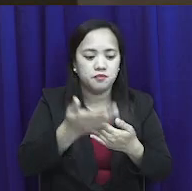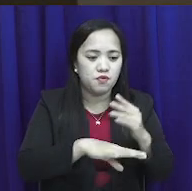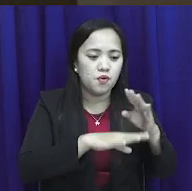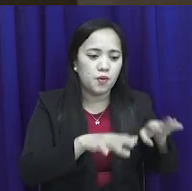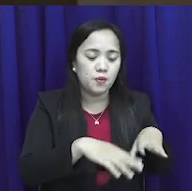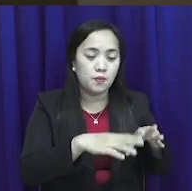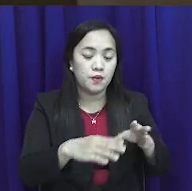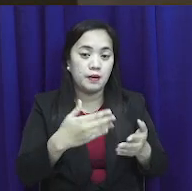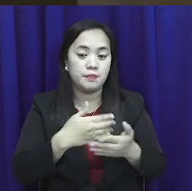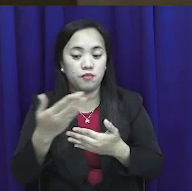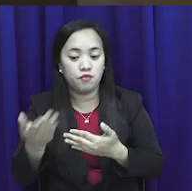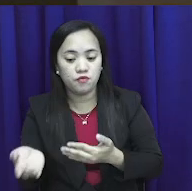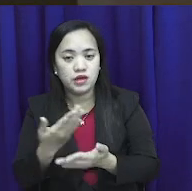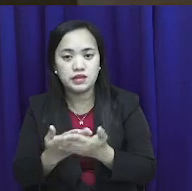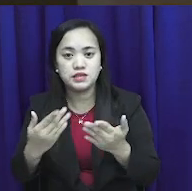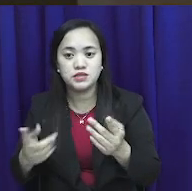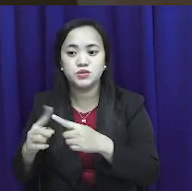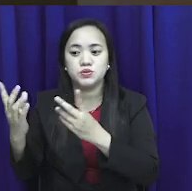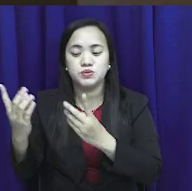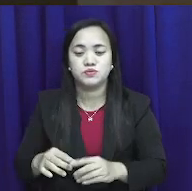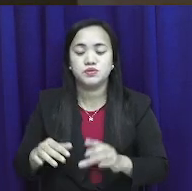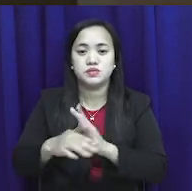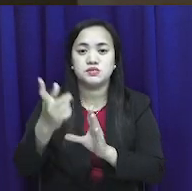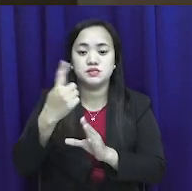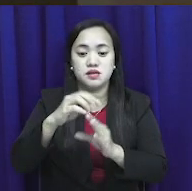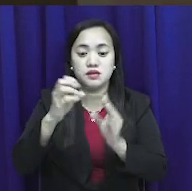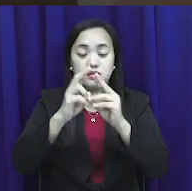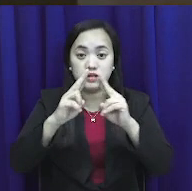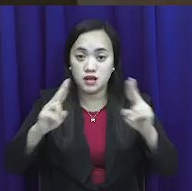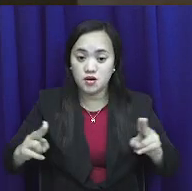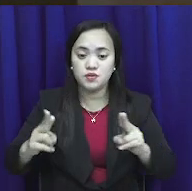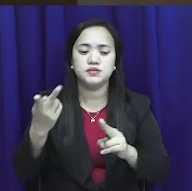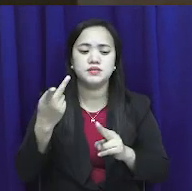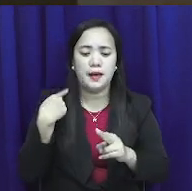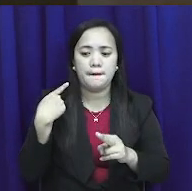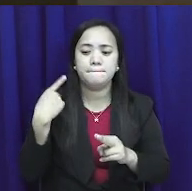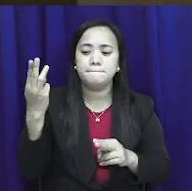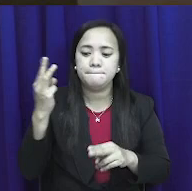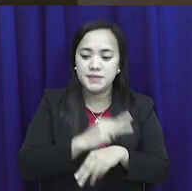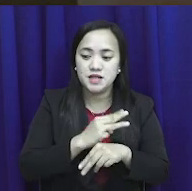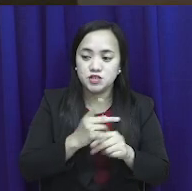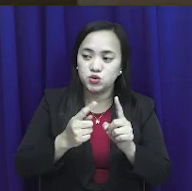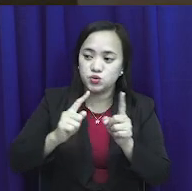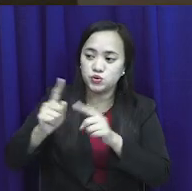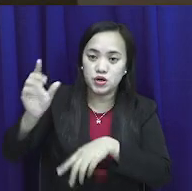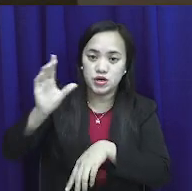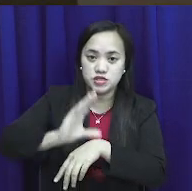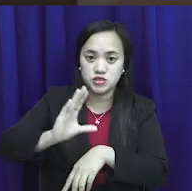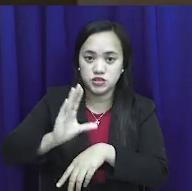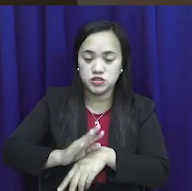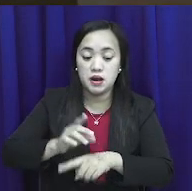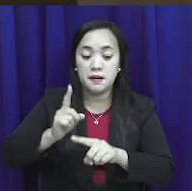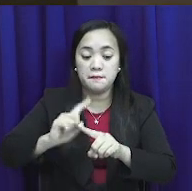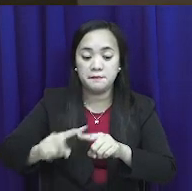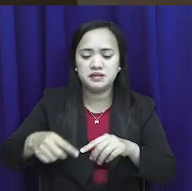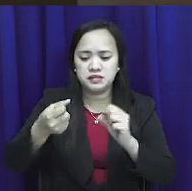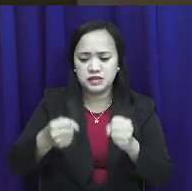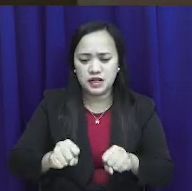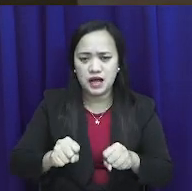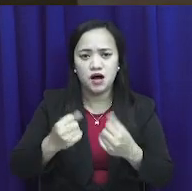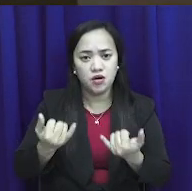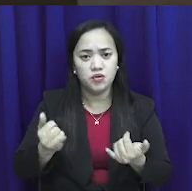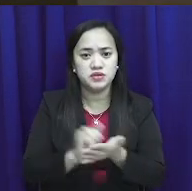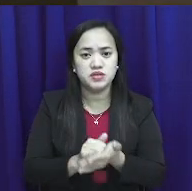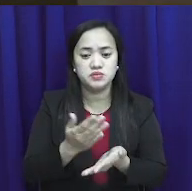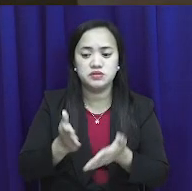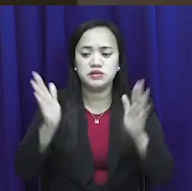ito pa Meron pa tayong ganito pero yun nga may trabaho siya So parang kumbaga namili kayo doon eh so nagkaroon ng choice kayo ma'am cja